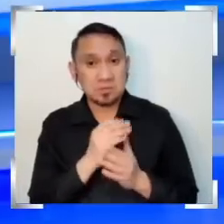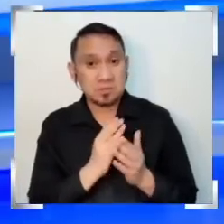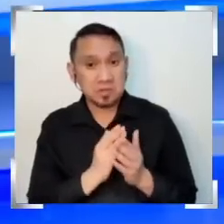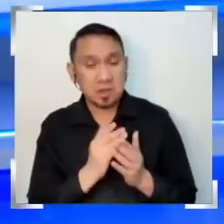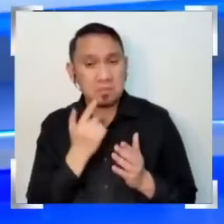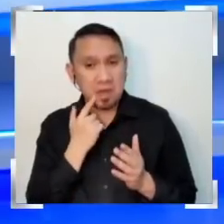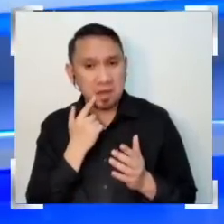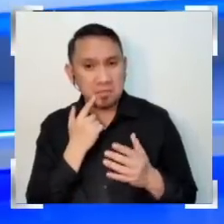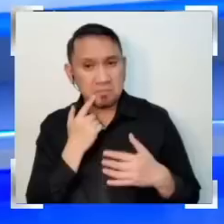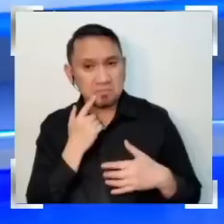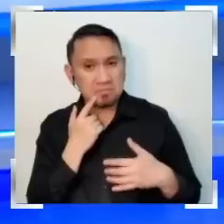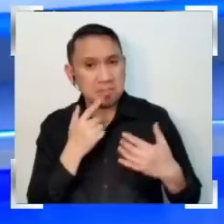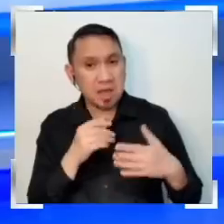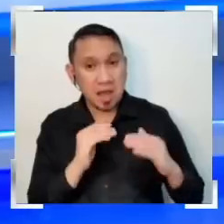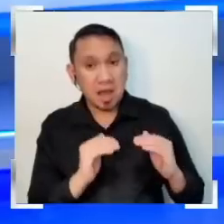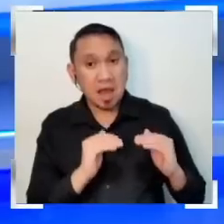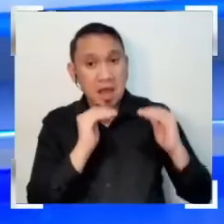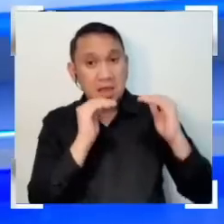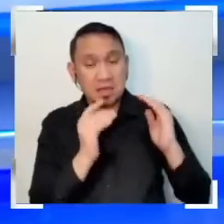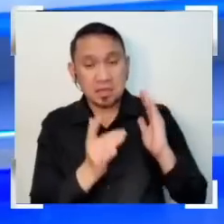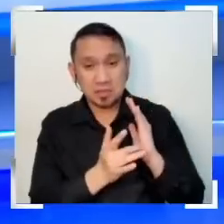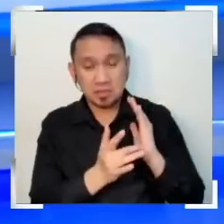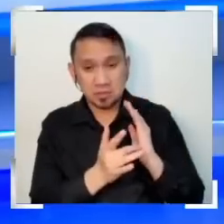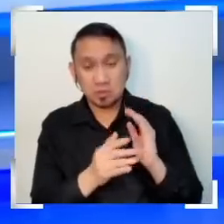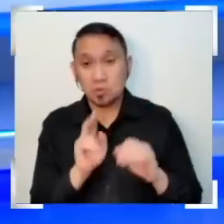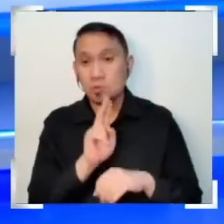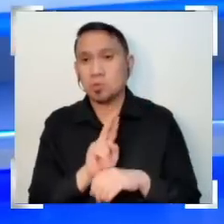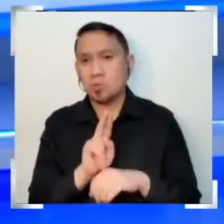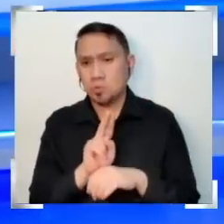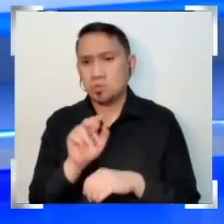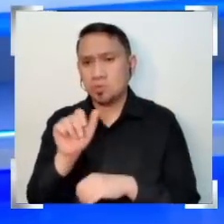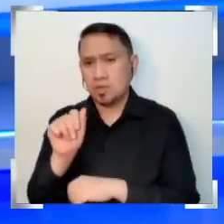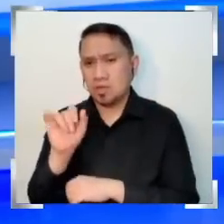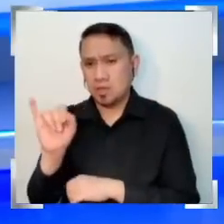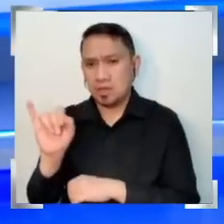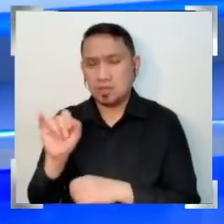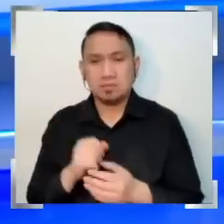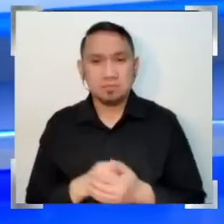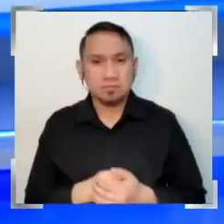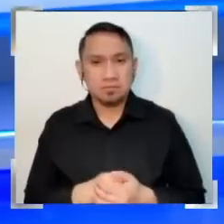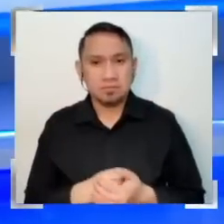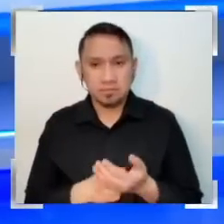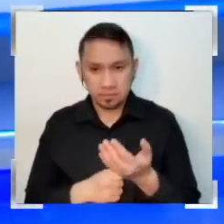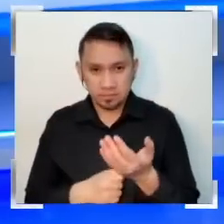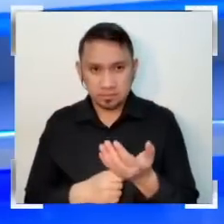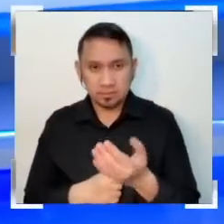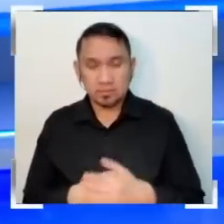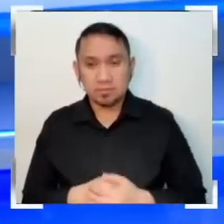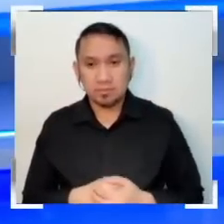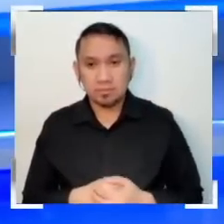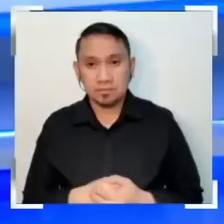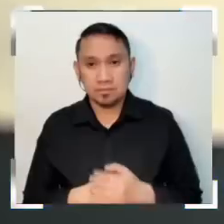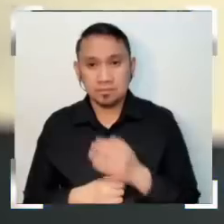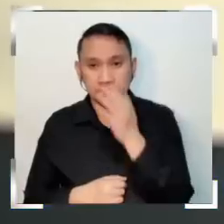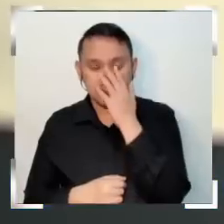high-tech at gumagamit ng artificial intelligence o AI. Saksi si Marisol Abdurrahman.